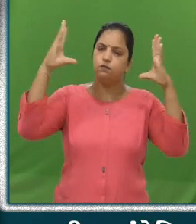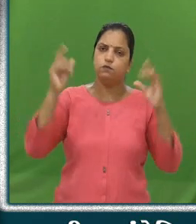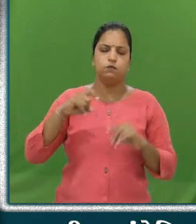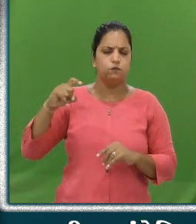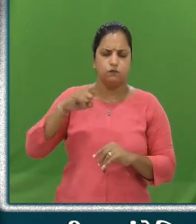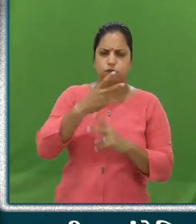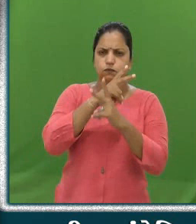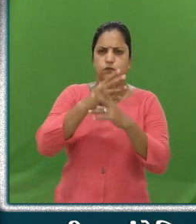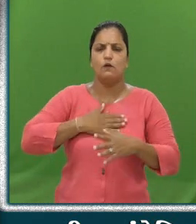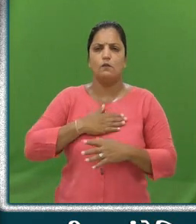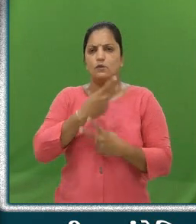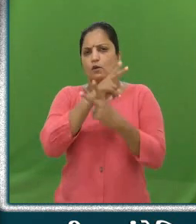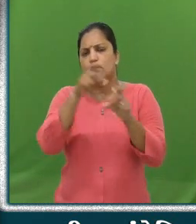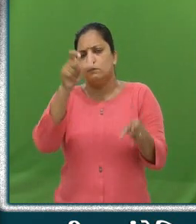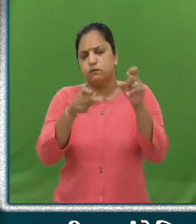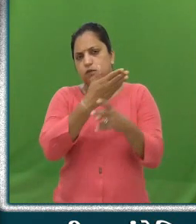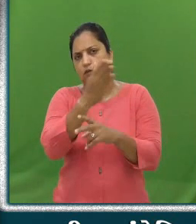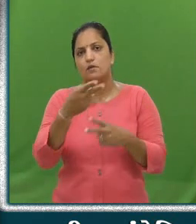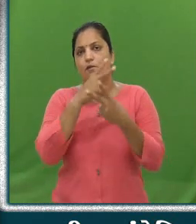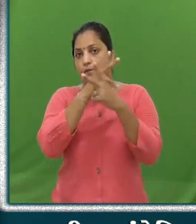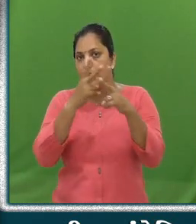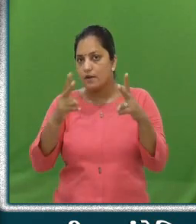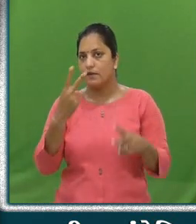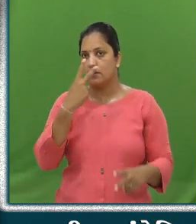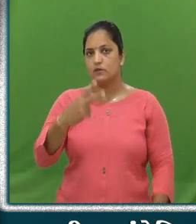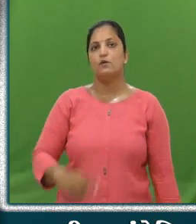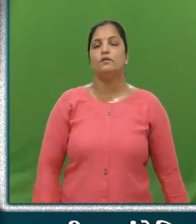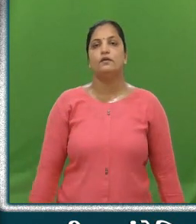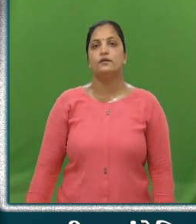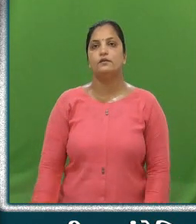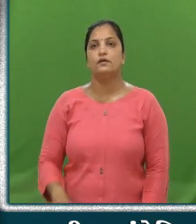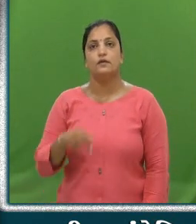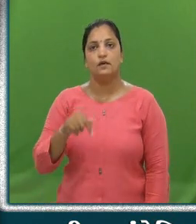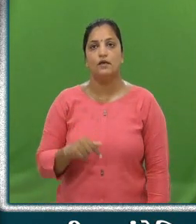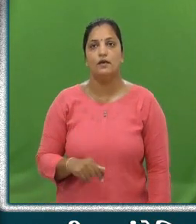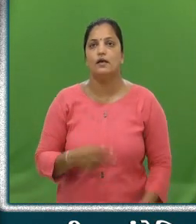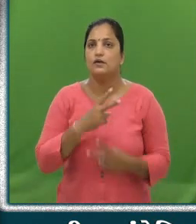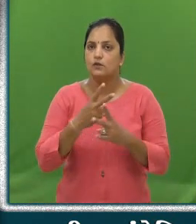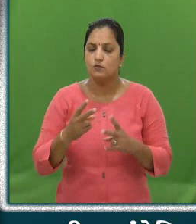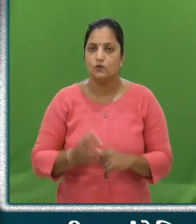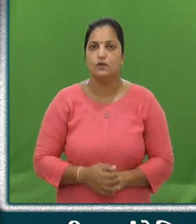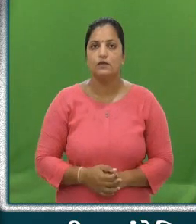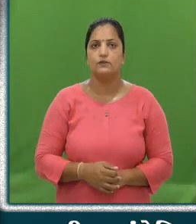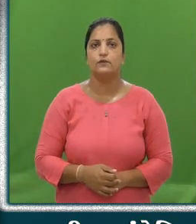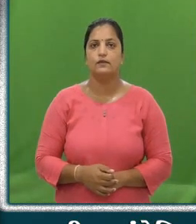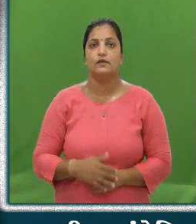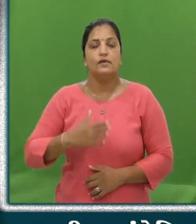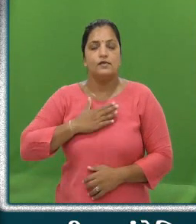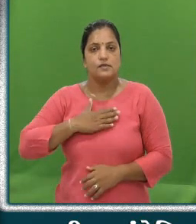શું છે તો એની અંદર અસંખ્ય વિવિધતા જોવા મળતી હોય છે એટલે આ જે જુદા જુદા સજીવો જે